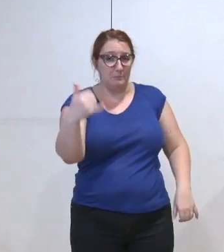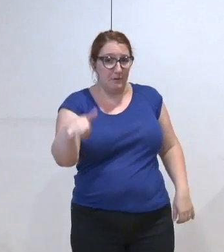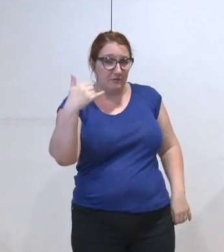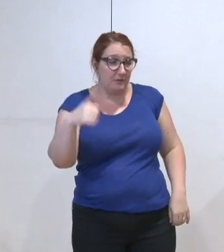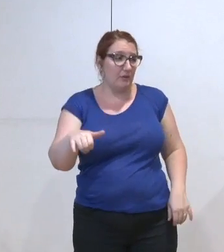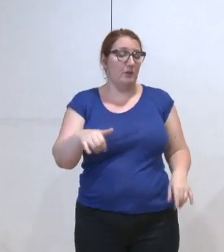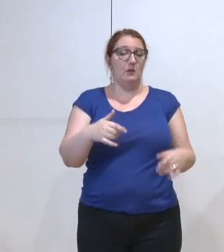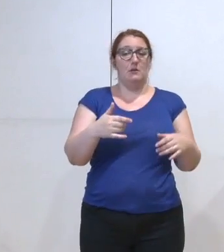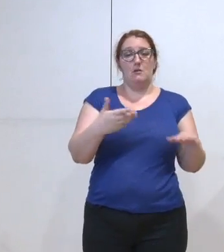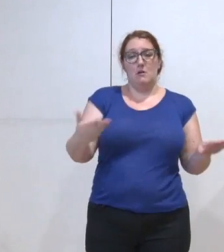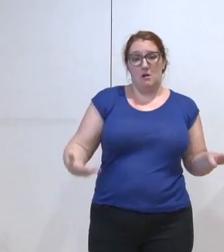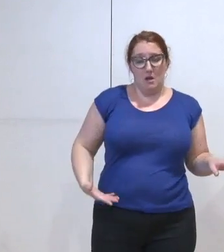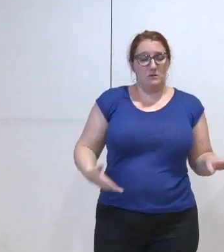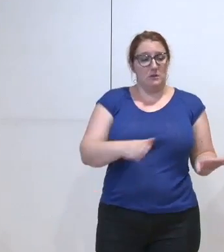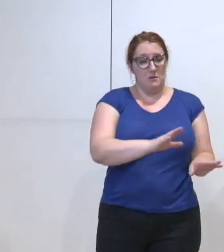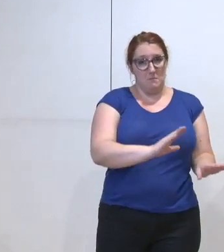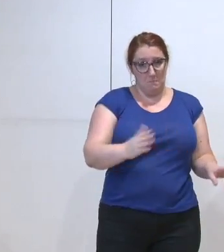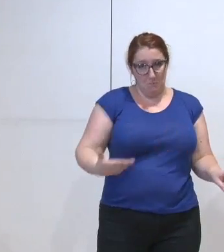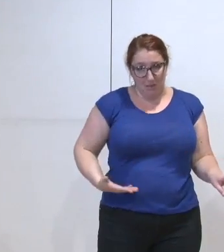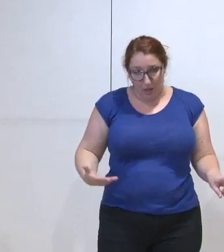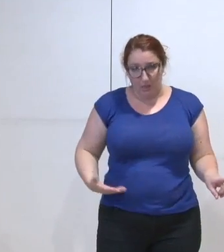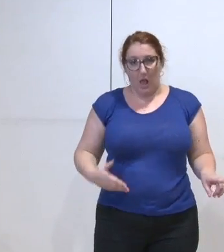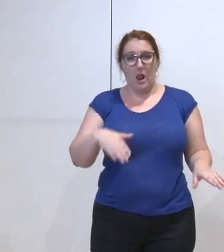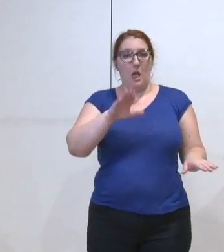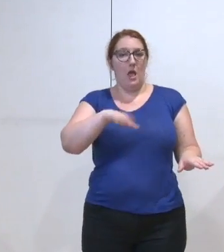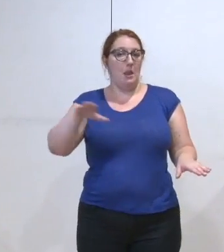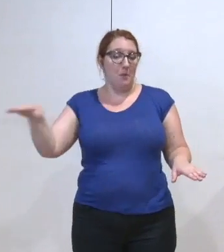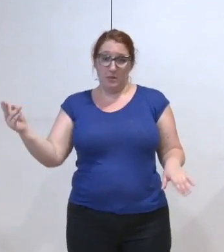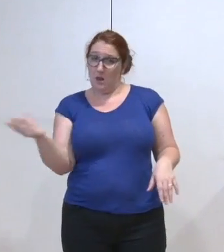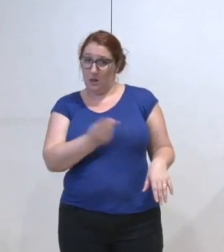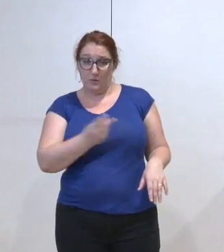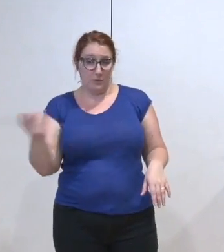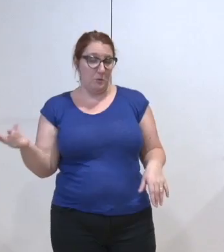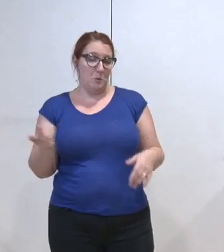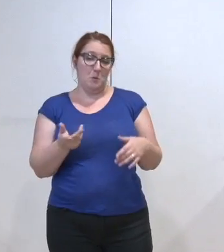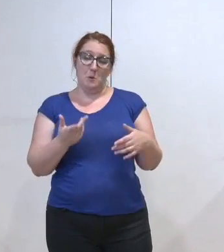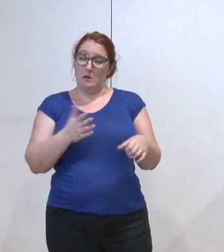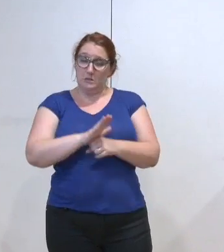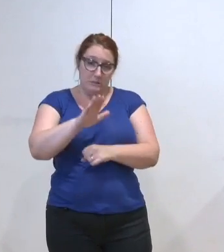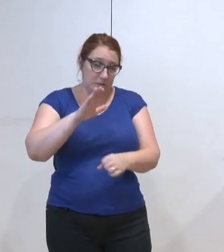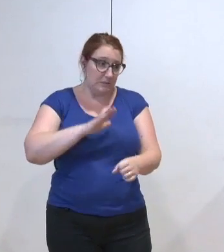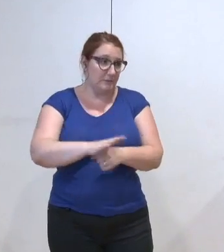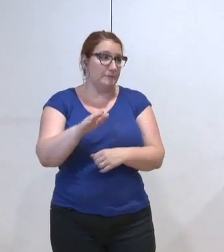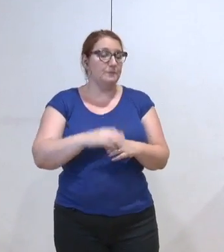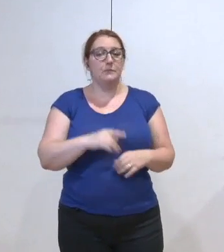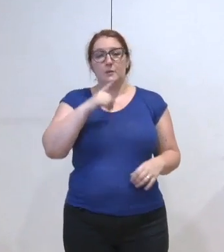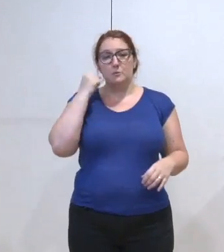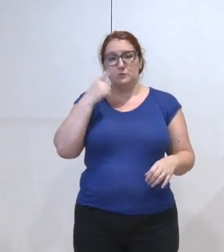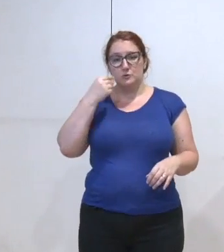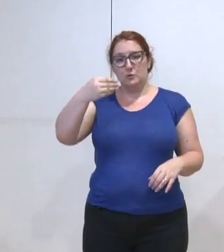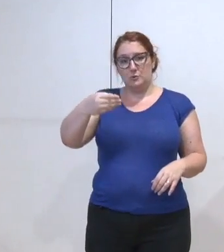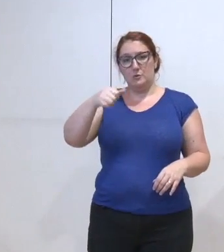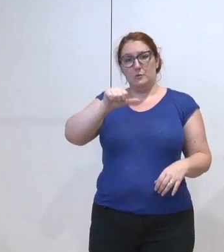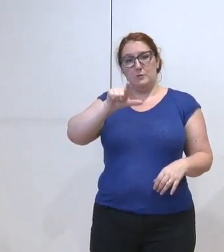élémentaire notre municipalité sous la conduite de Fabien malb adjoint mer chargé des écoles